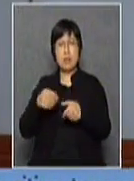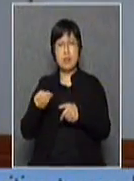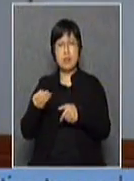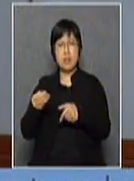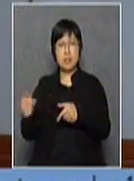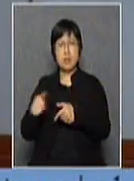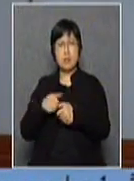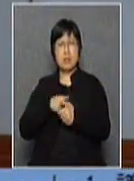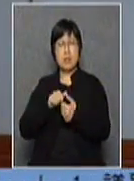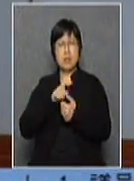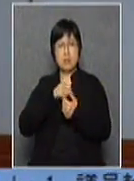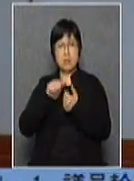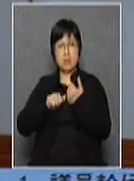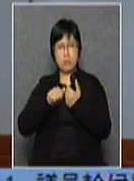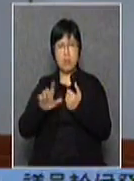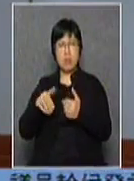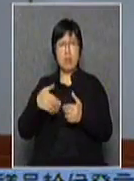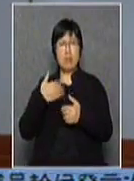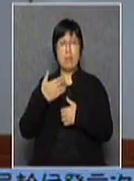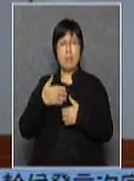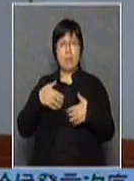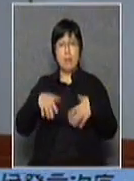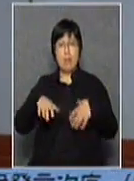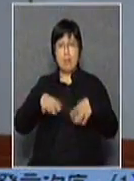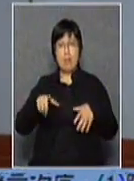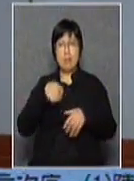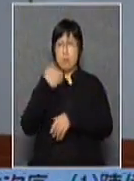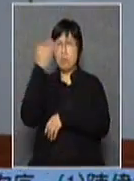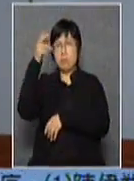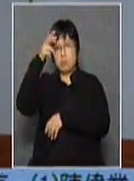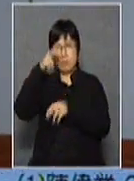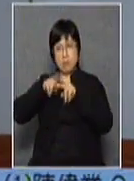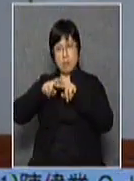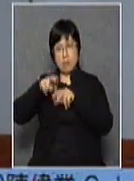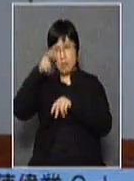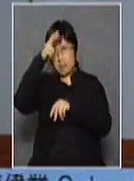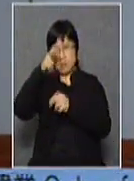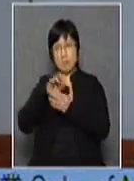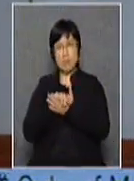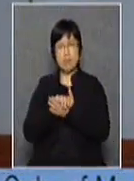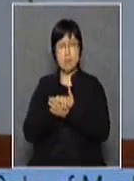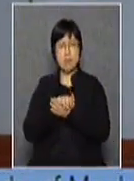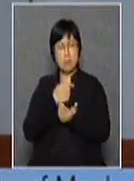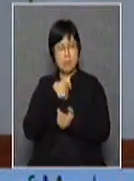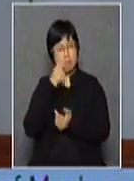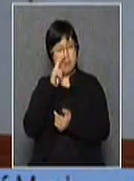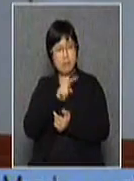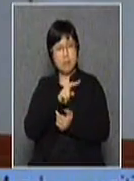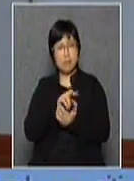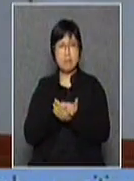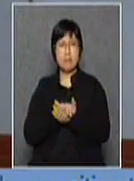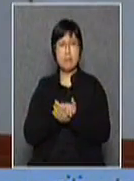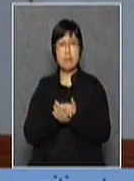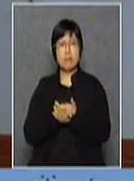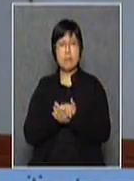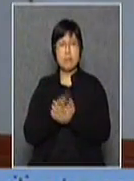書記都玩到佢殘嘅，要去告御狀嘅。嗱，我哋喺度睇呢